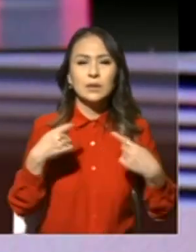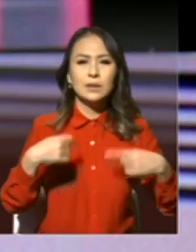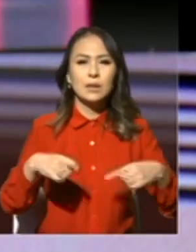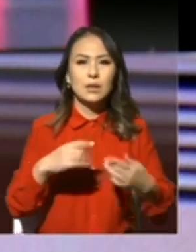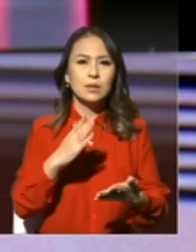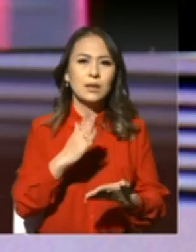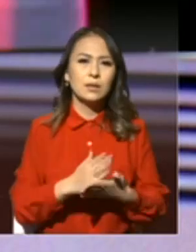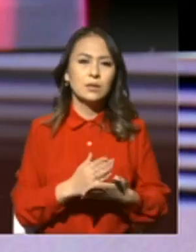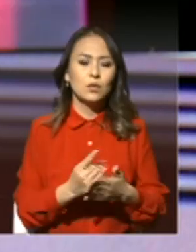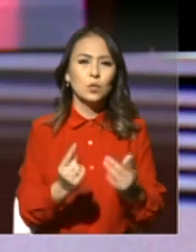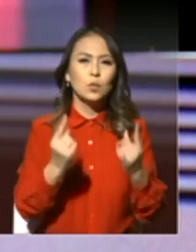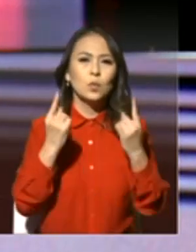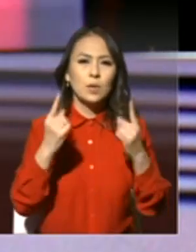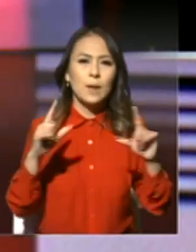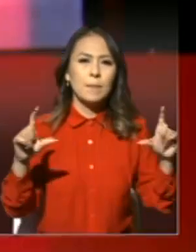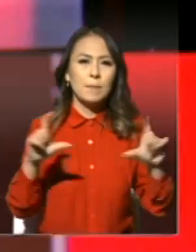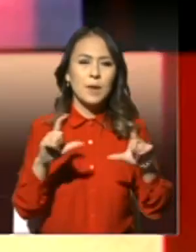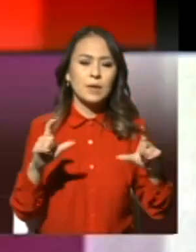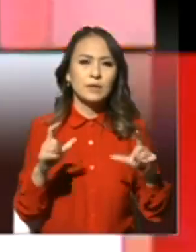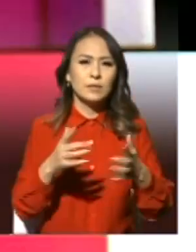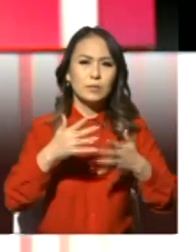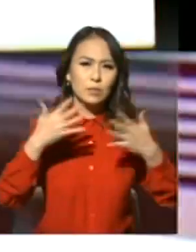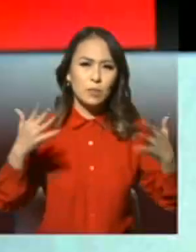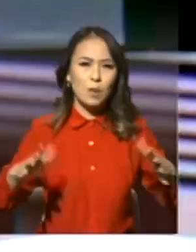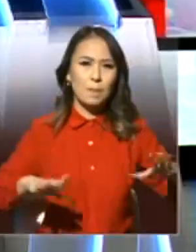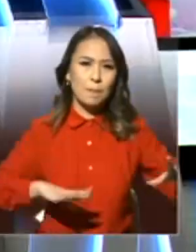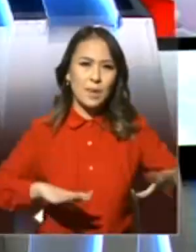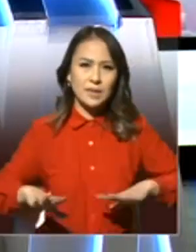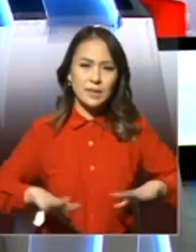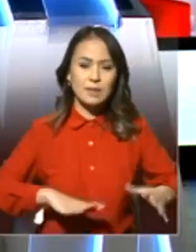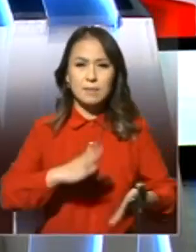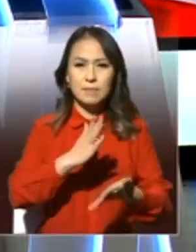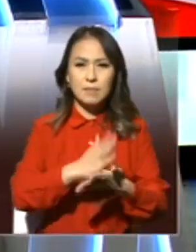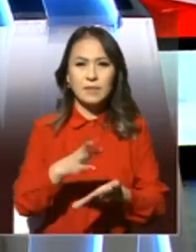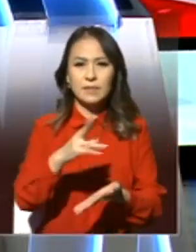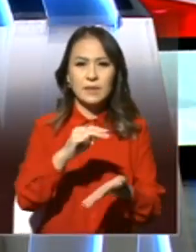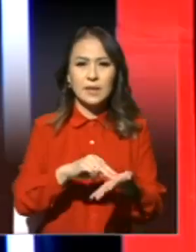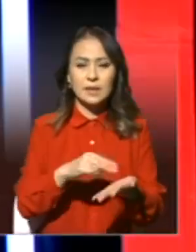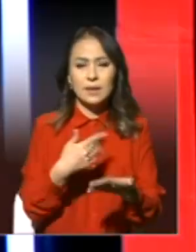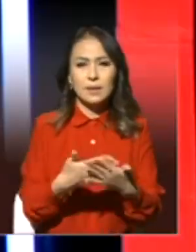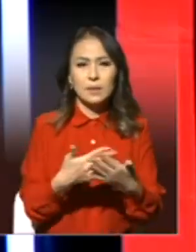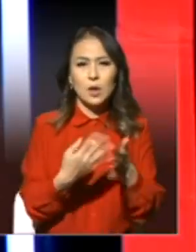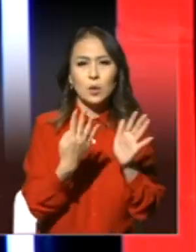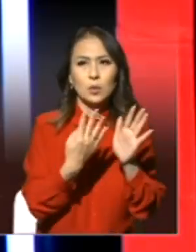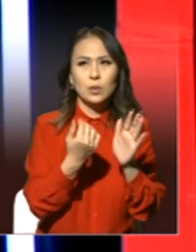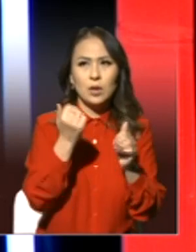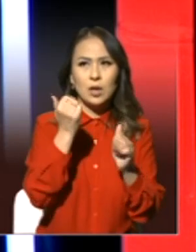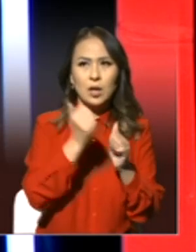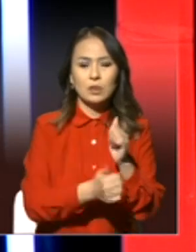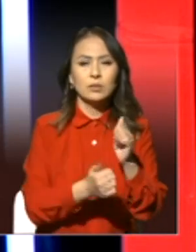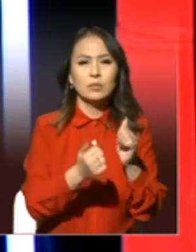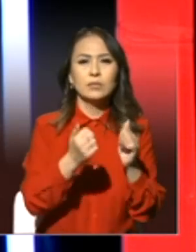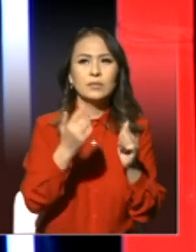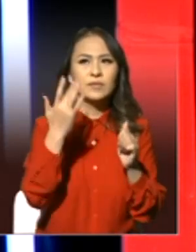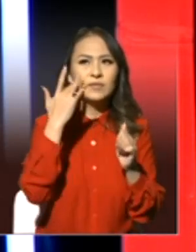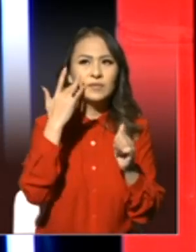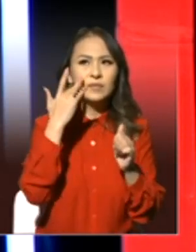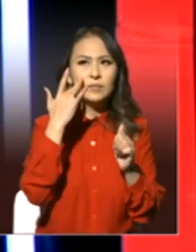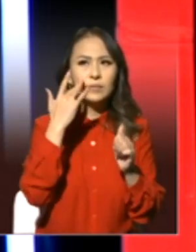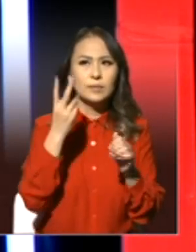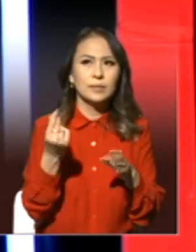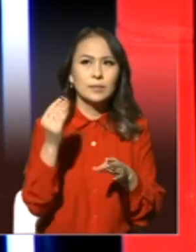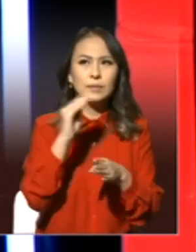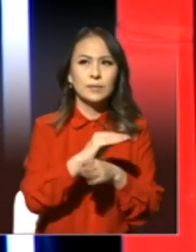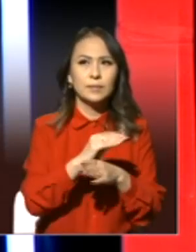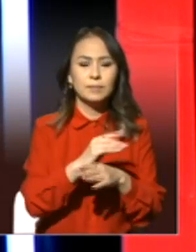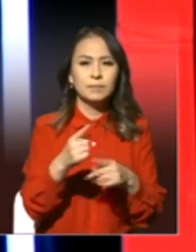үлкен дүкендер, базарлар бар емес пе біздерде? Солардың бағасына тоқталайықшы мысалға. 90 сайын бағаны қымбаттататын білесіздер, иә? Жалдауғын,